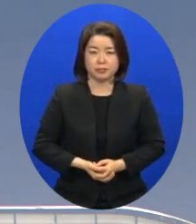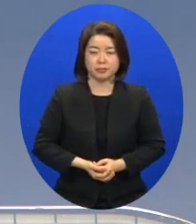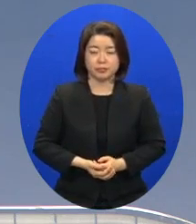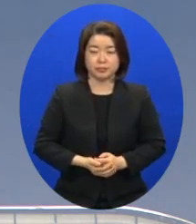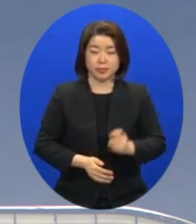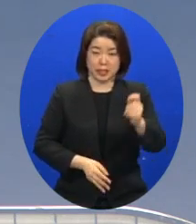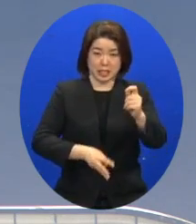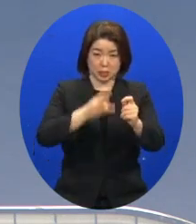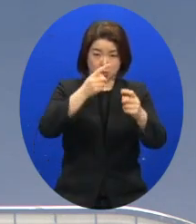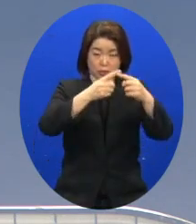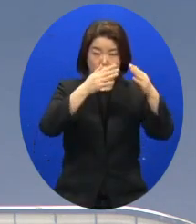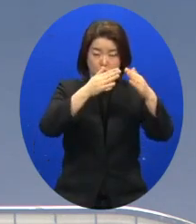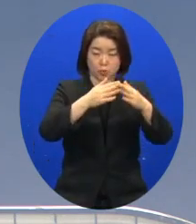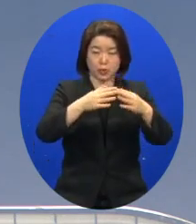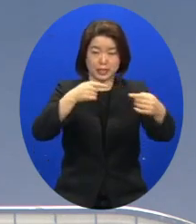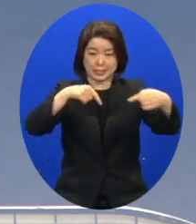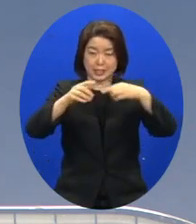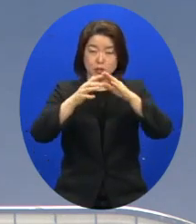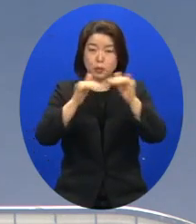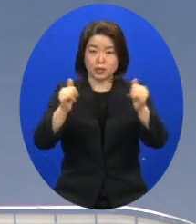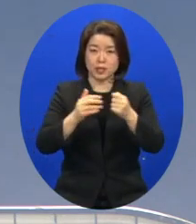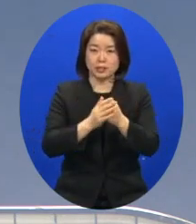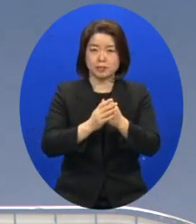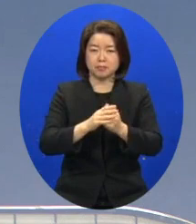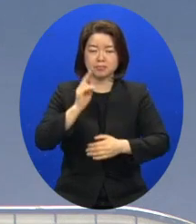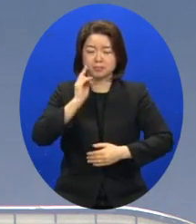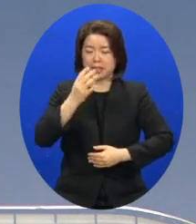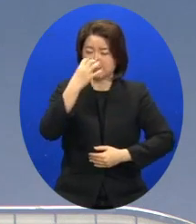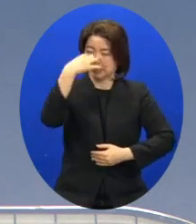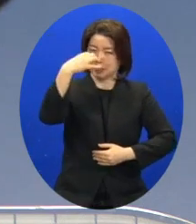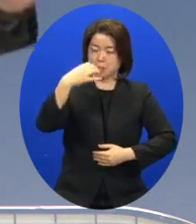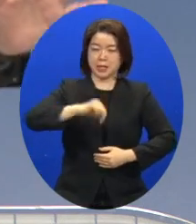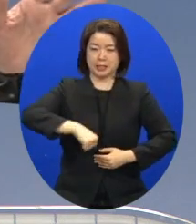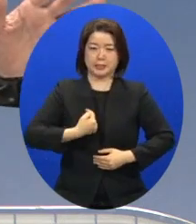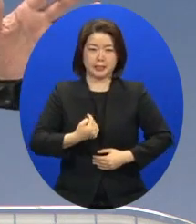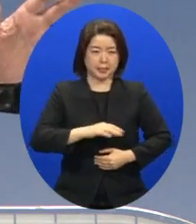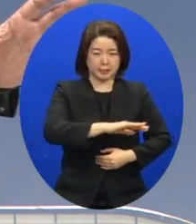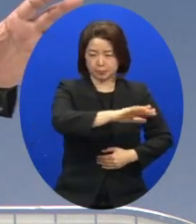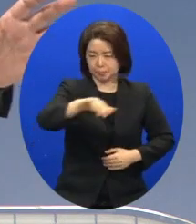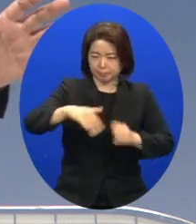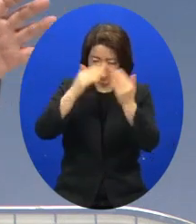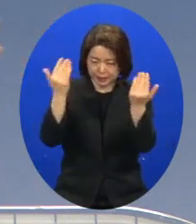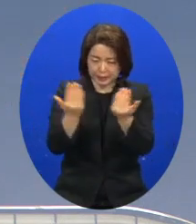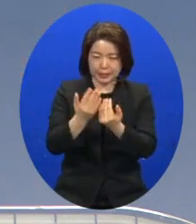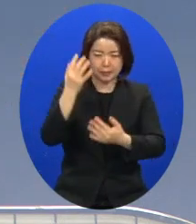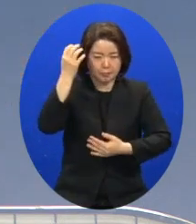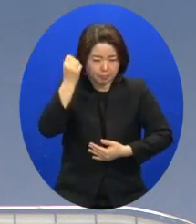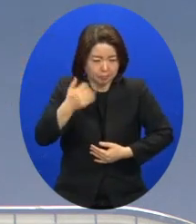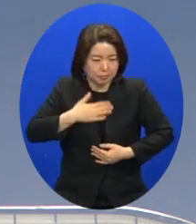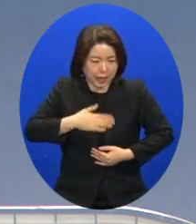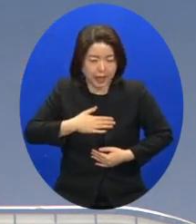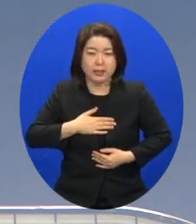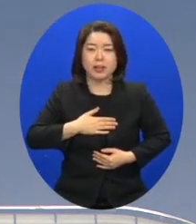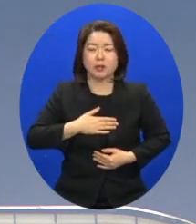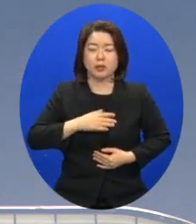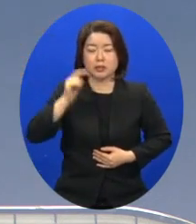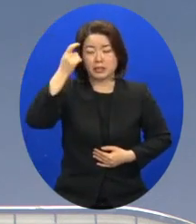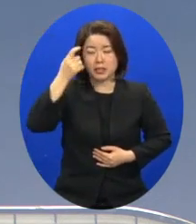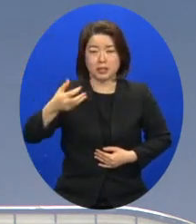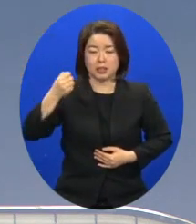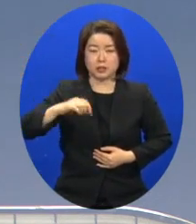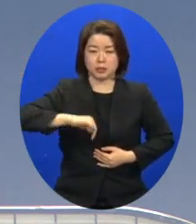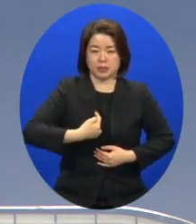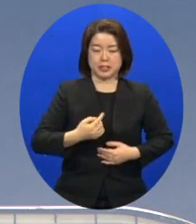고린도 교회의 지도자들은 아주 교 말하고 스스로 자기가 모든걸 다 안다고 생각하고 자기를 자랑했습니다